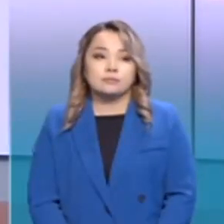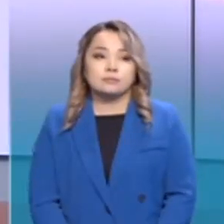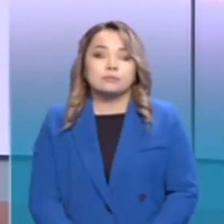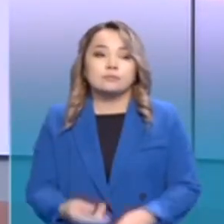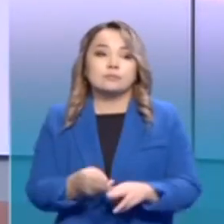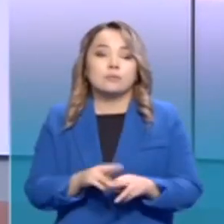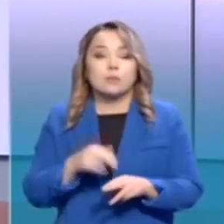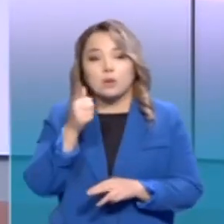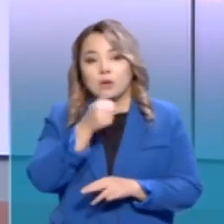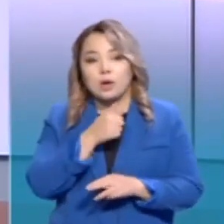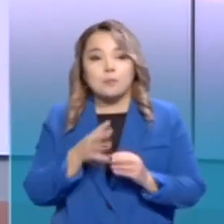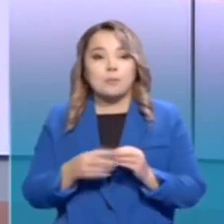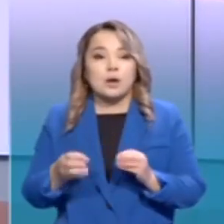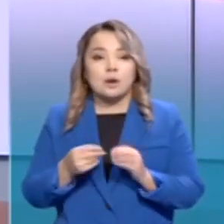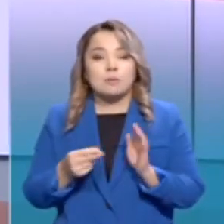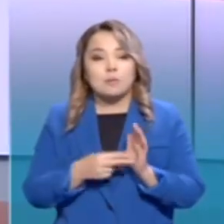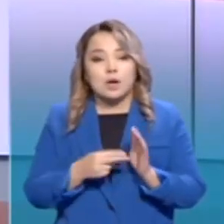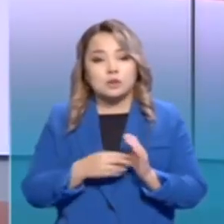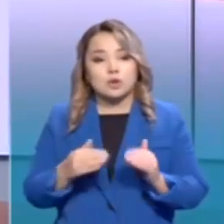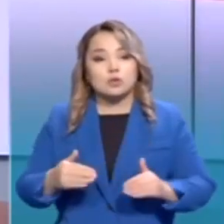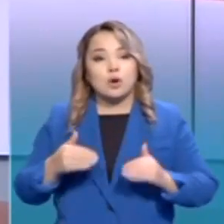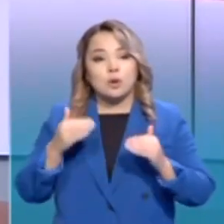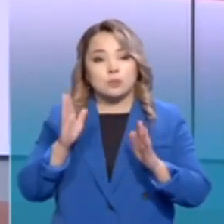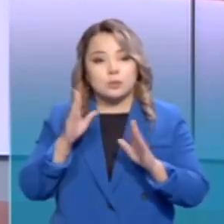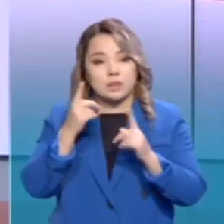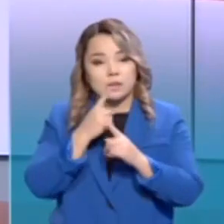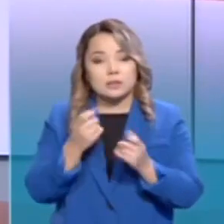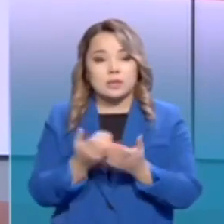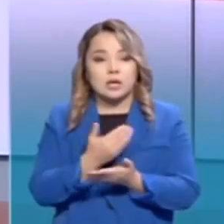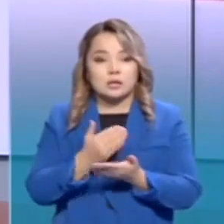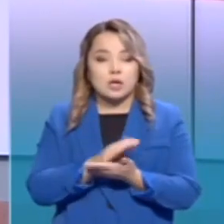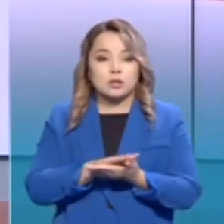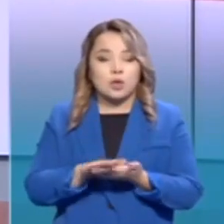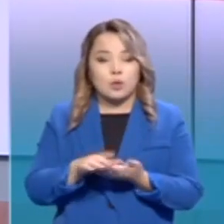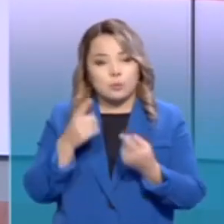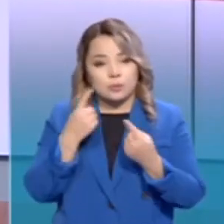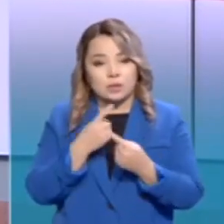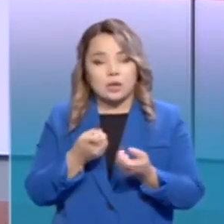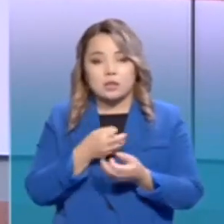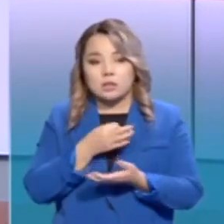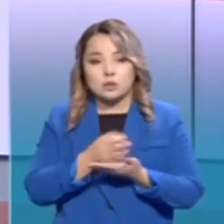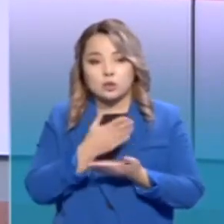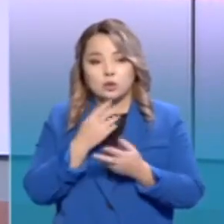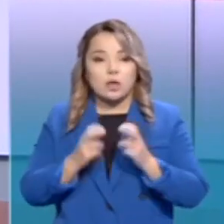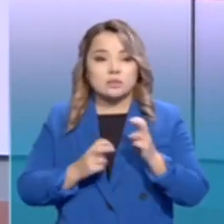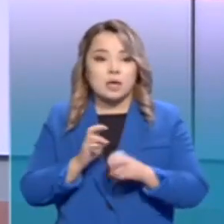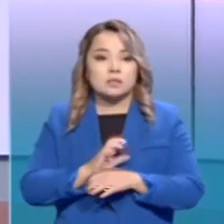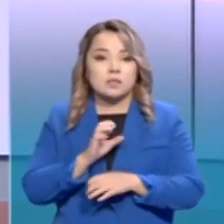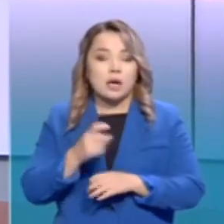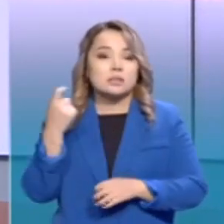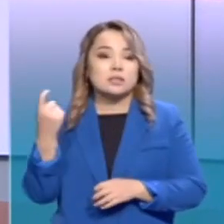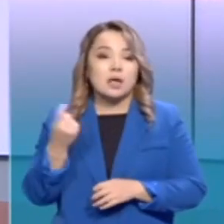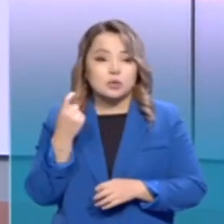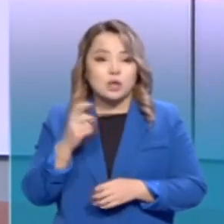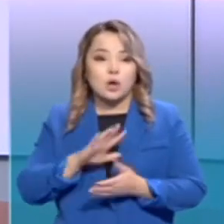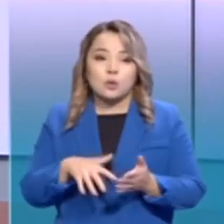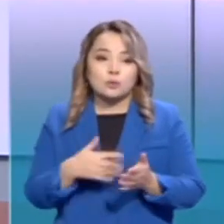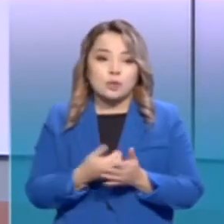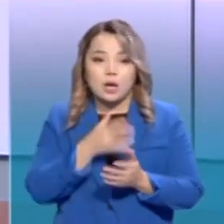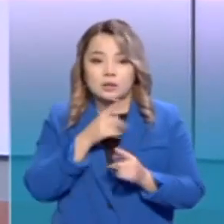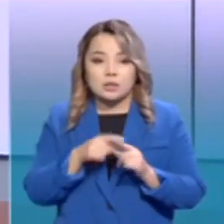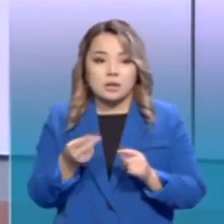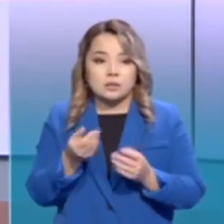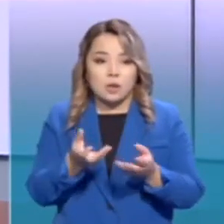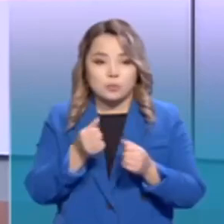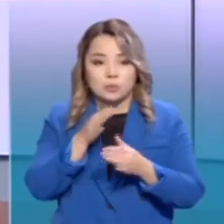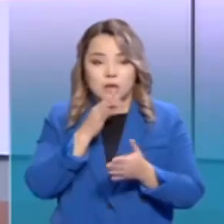Биыл мақта бағасы жоғары болады деген болжам ақталмады. Тезінше зауытқа өнімдерін өткізген дихандар әлі күнге дейін ақшасын